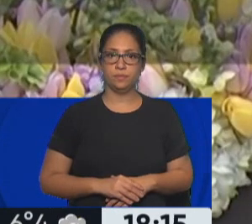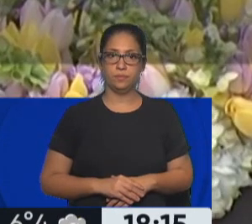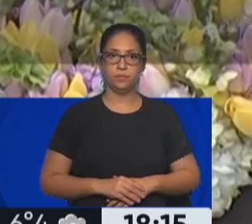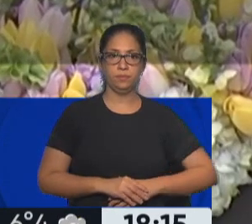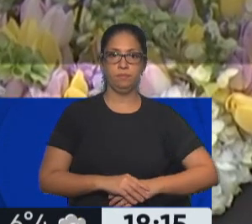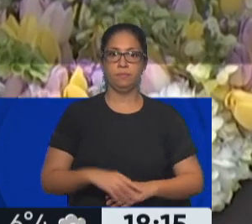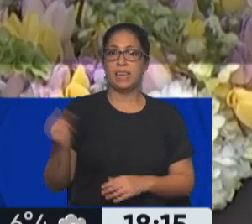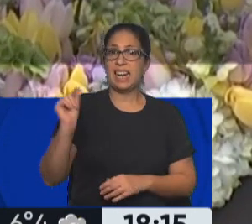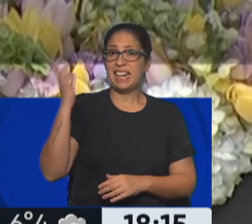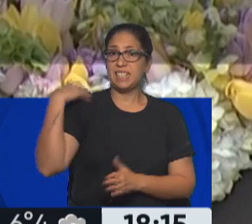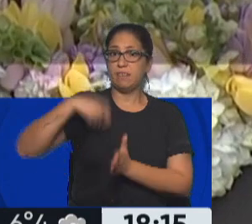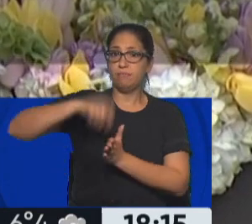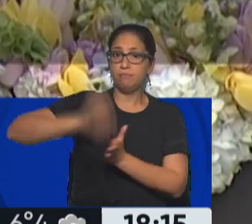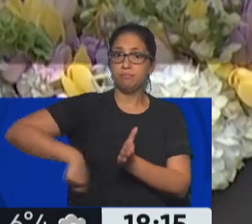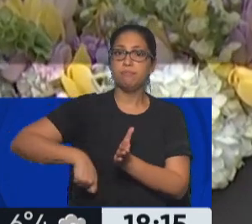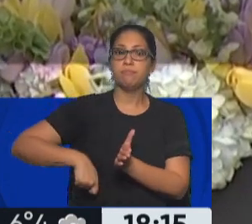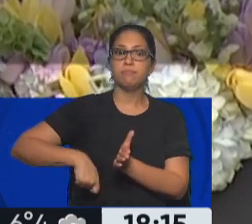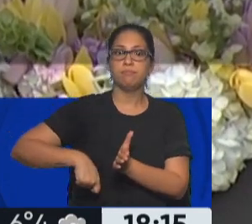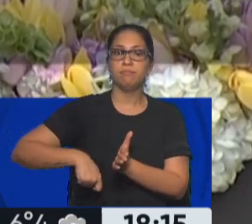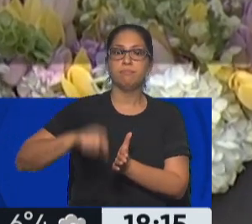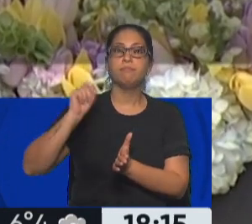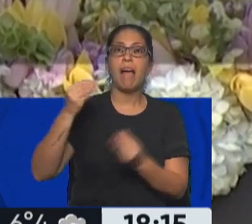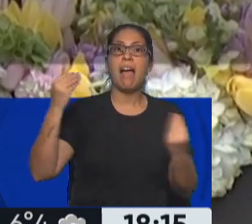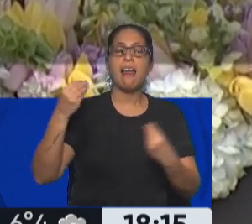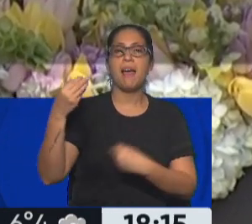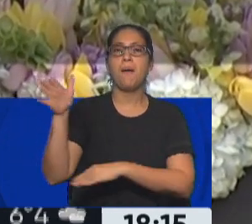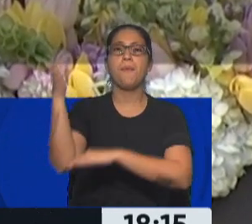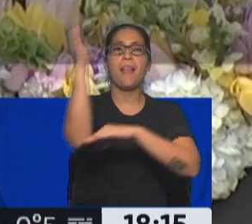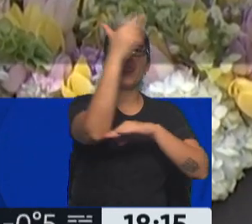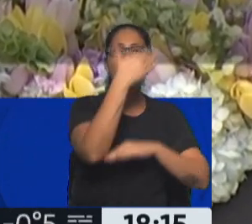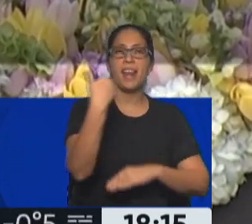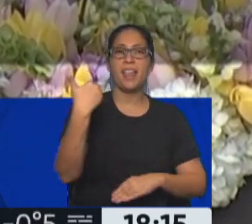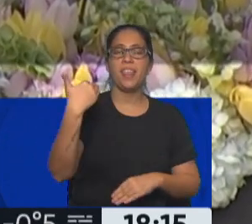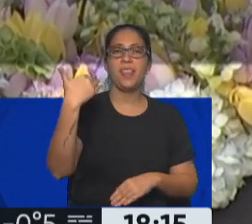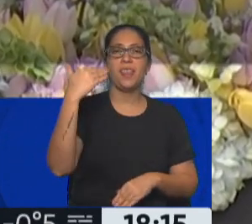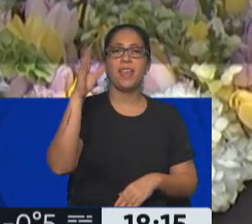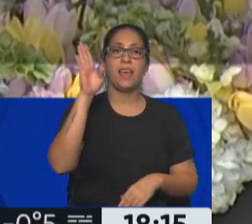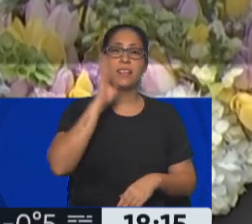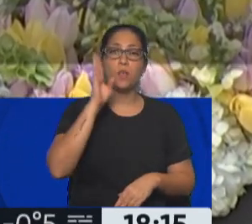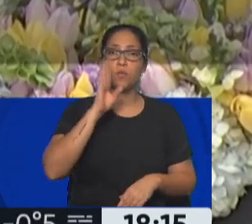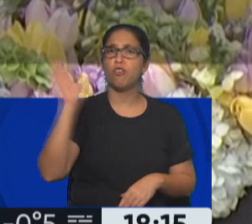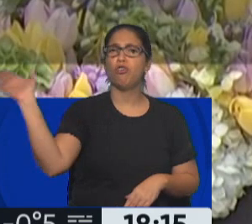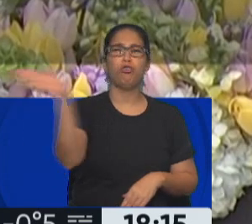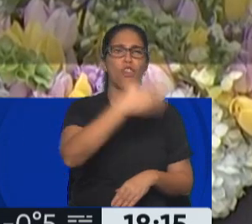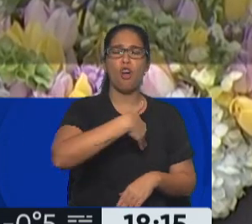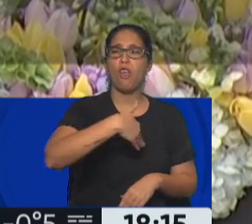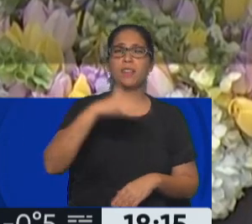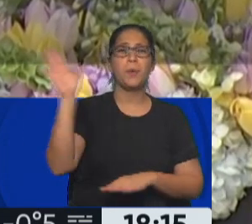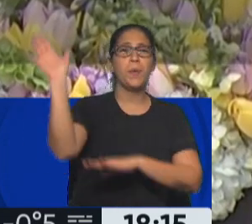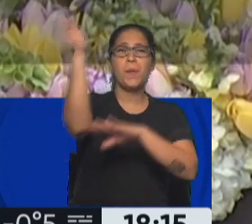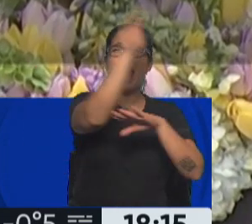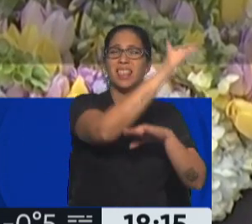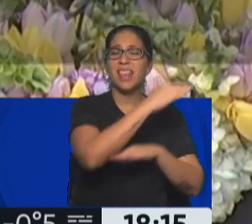I just signed an executive order putting the flags of our country, all of them, all federal flags and